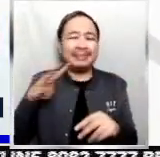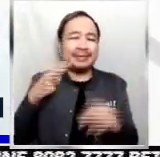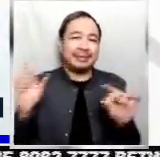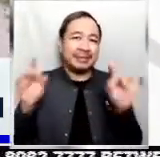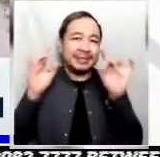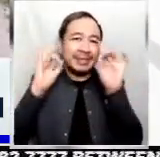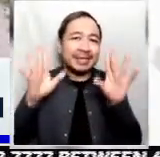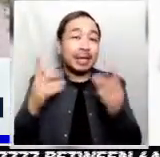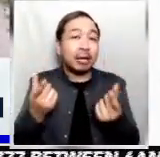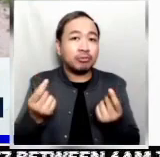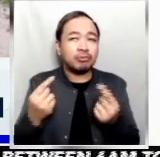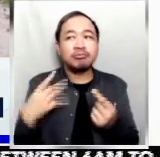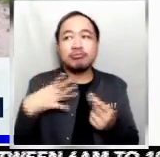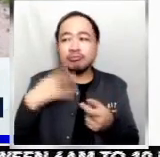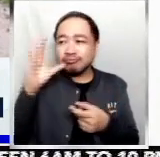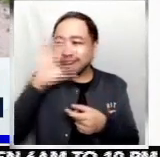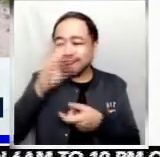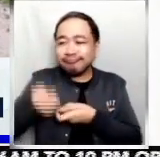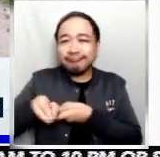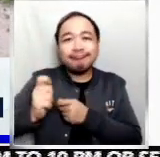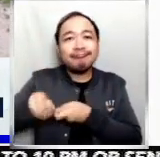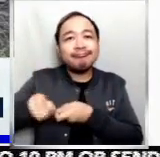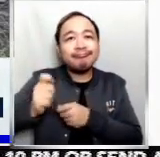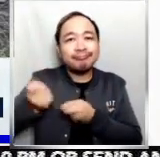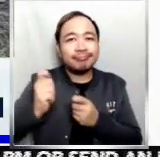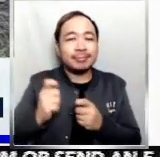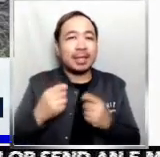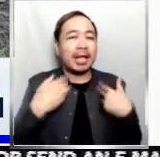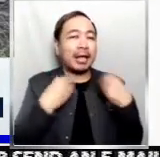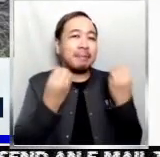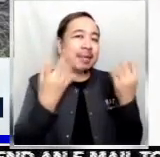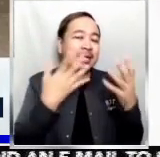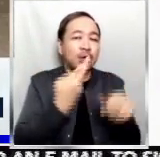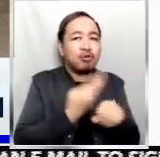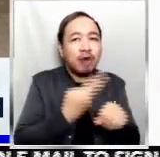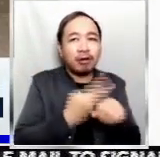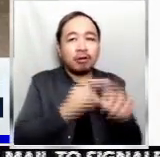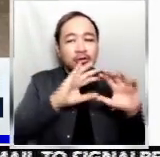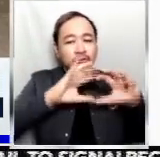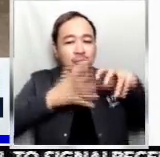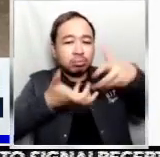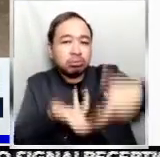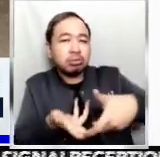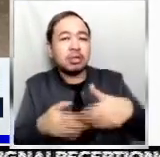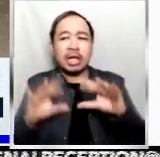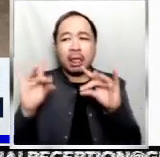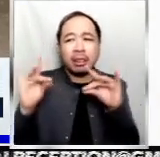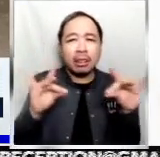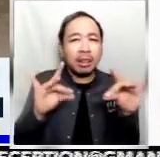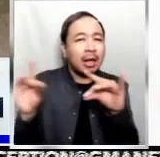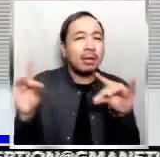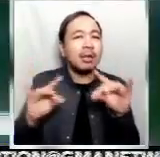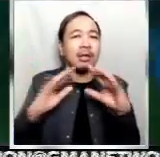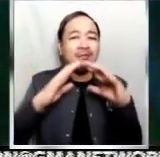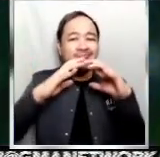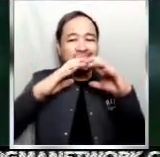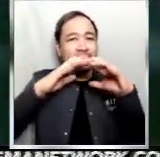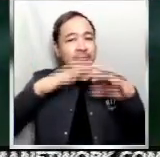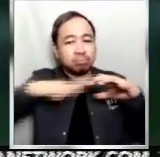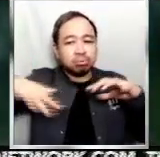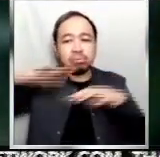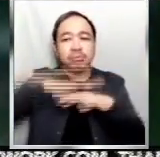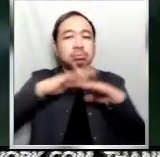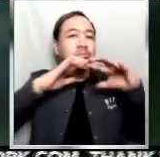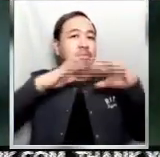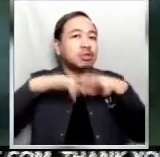isda. Kabi-kabila ang landslide, rock slide at mud flow sa mga pangunahing kalsada ng probinsya. Sa